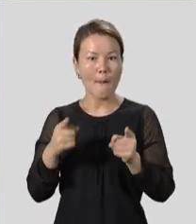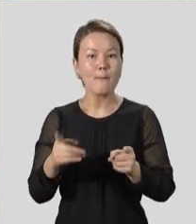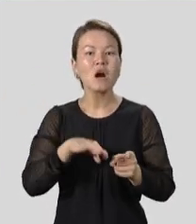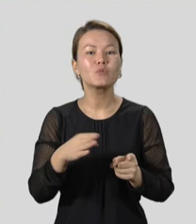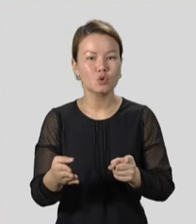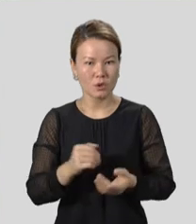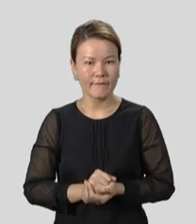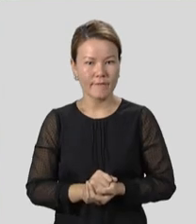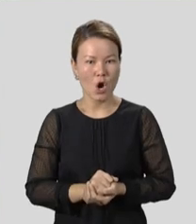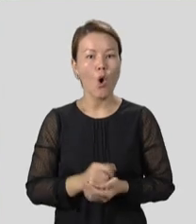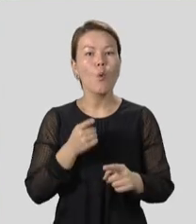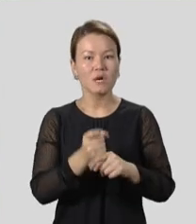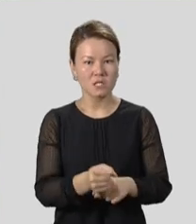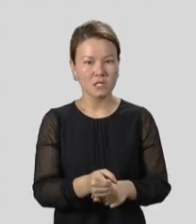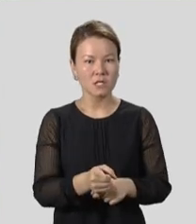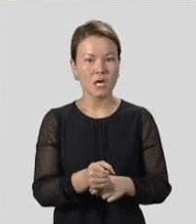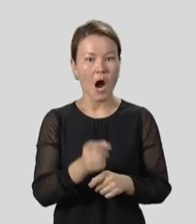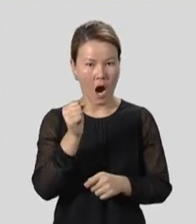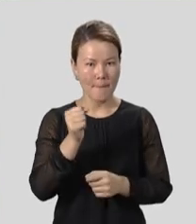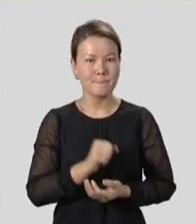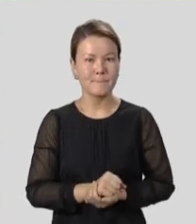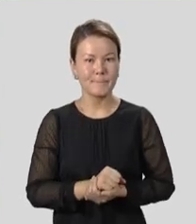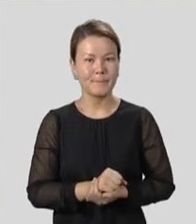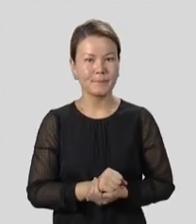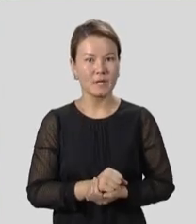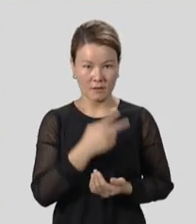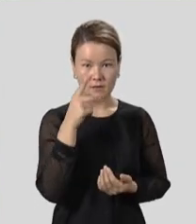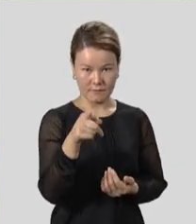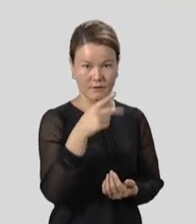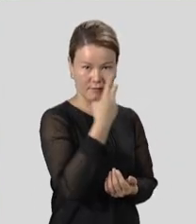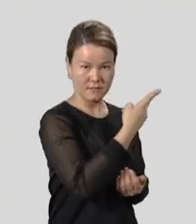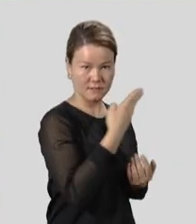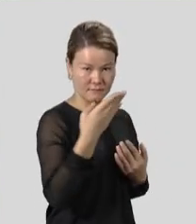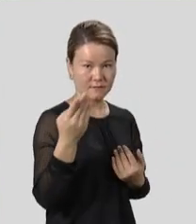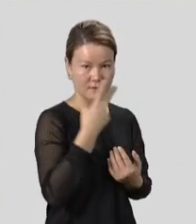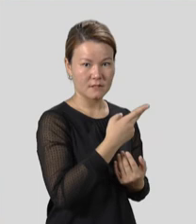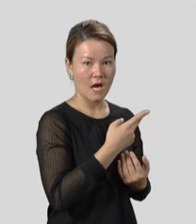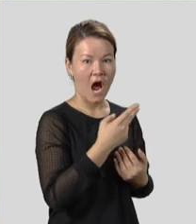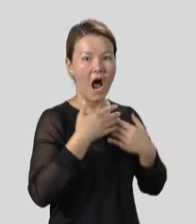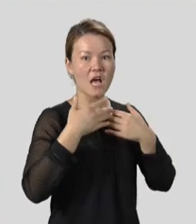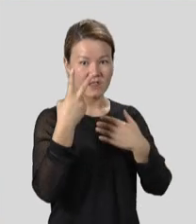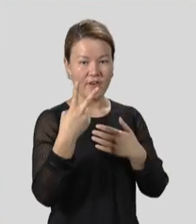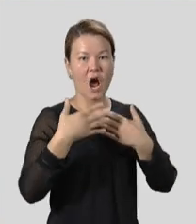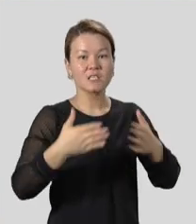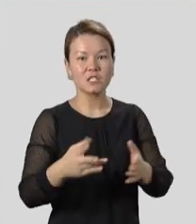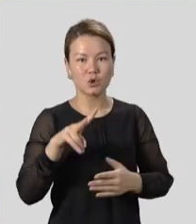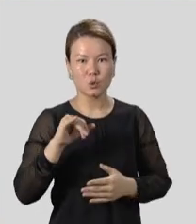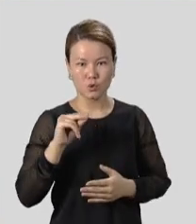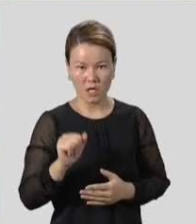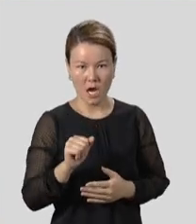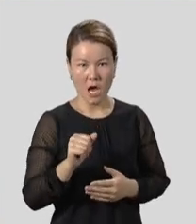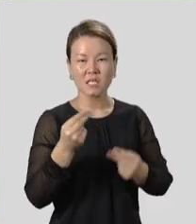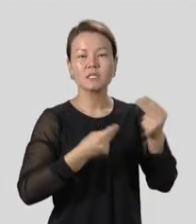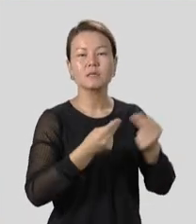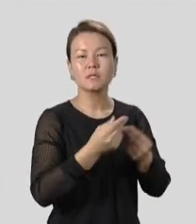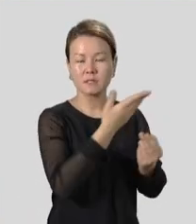промежутков. Упражнение А. Вы видите два открытых луча. Изобразим их